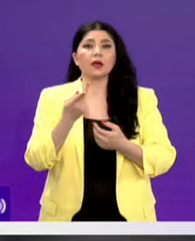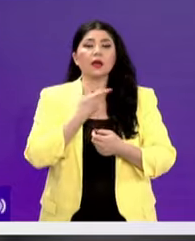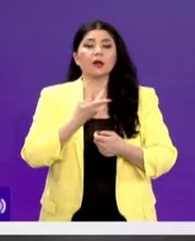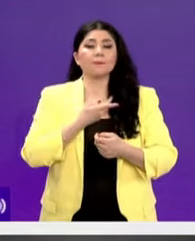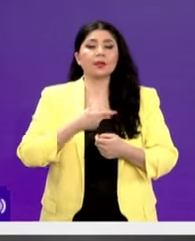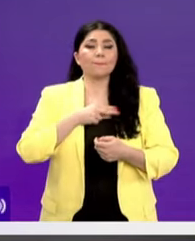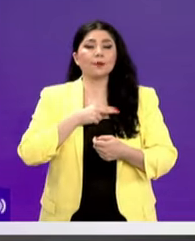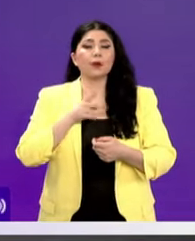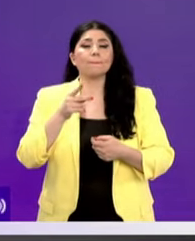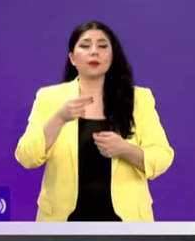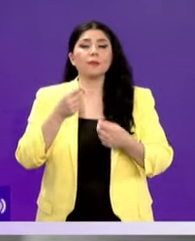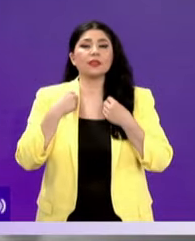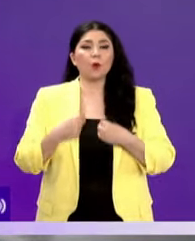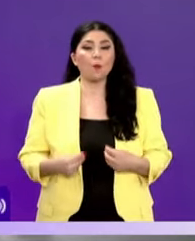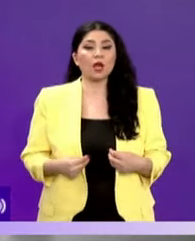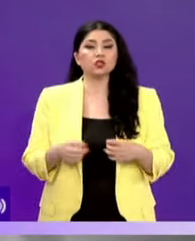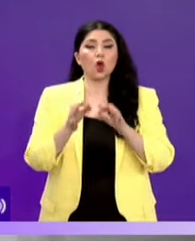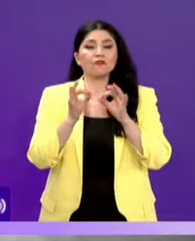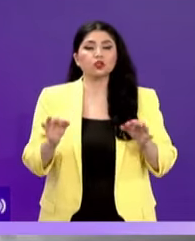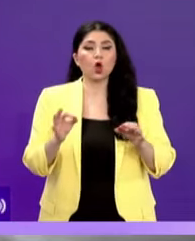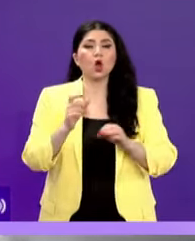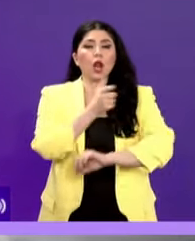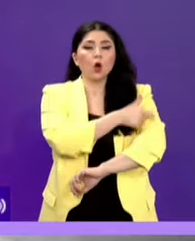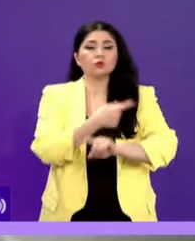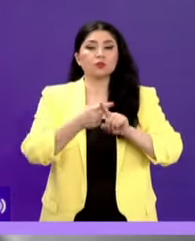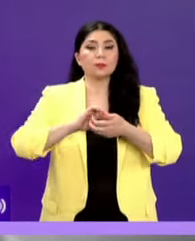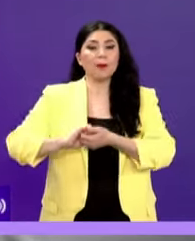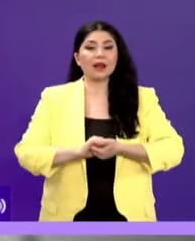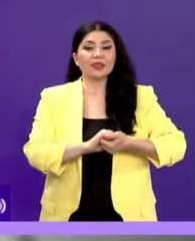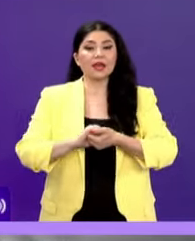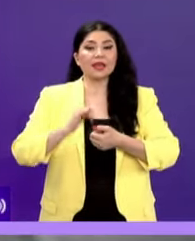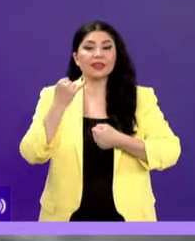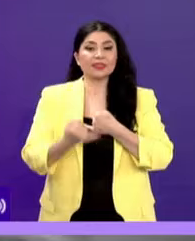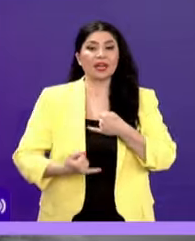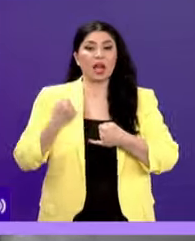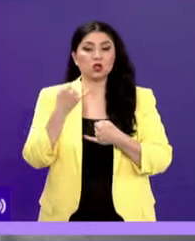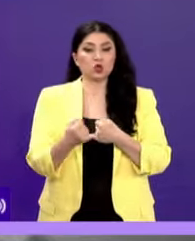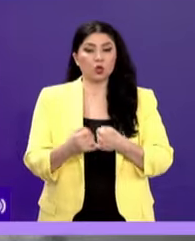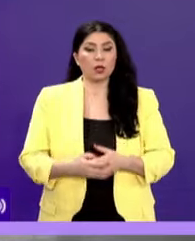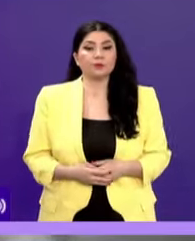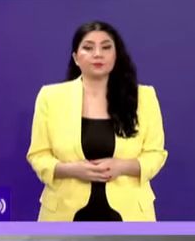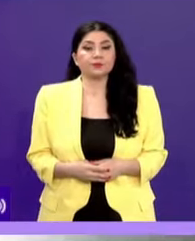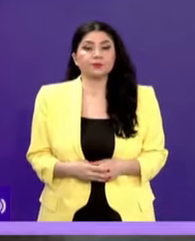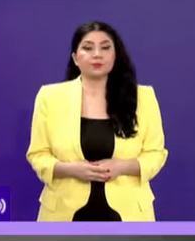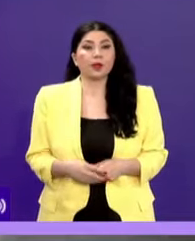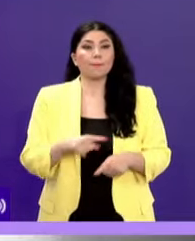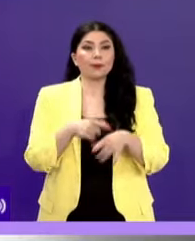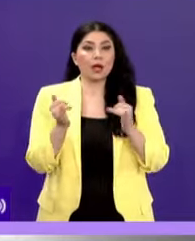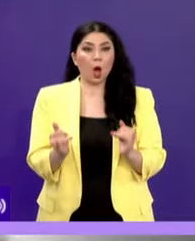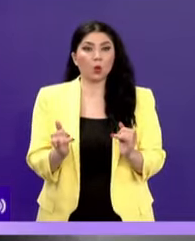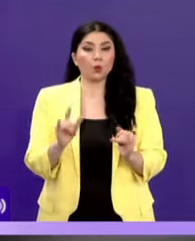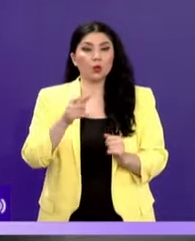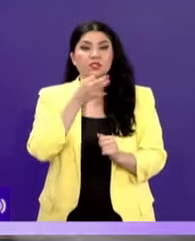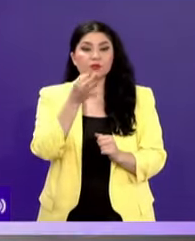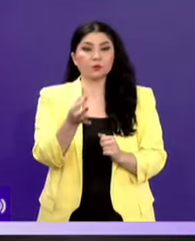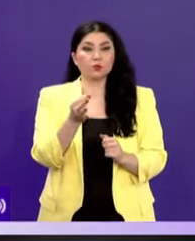diplomatice, oficiile consulare, bineînțeles și de către partenerii internaționali. Până în acest moment pot să vă spun